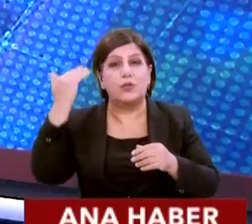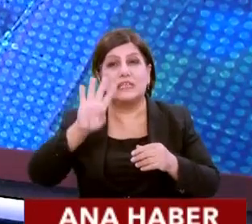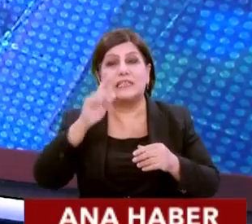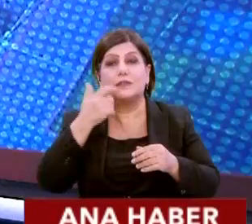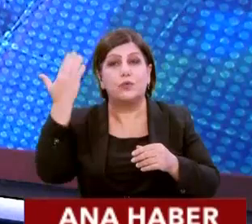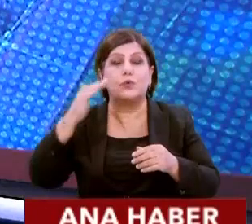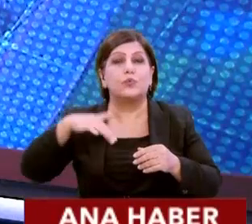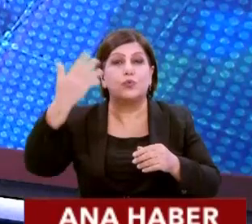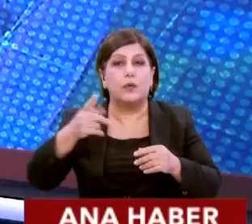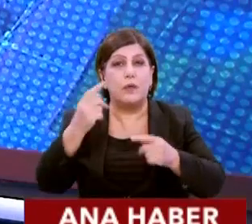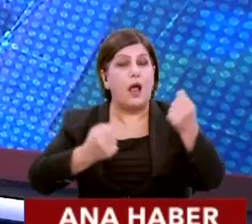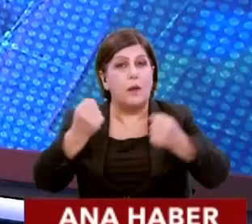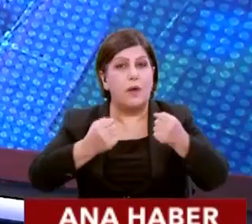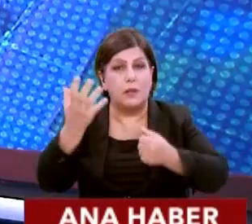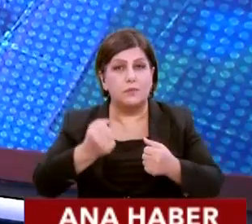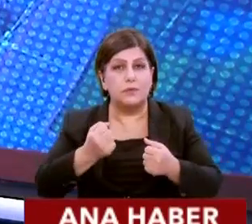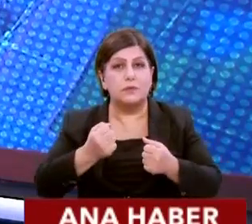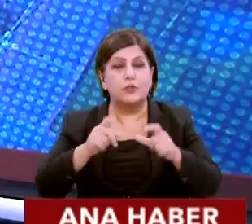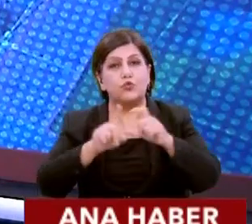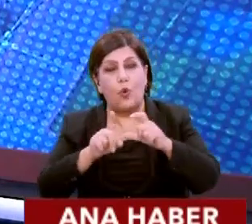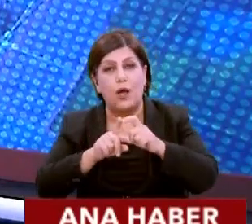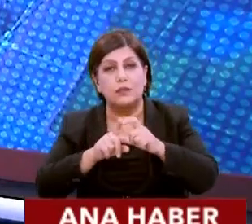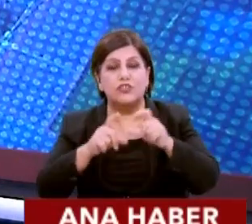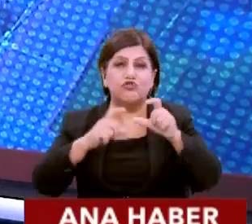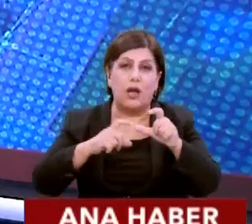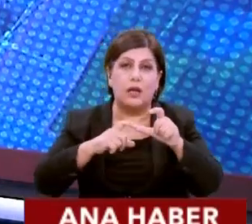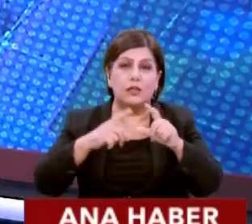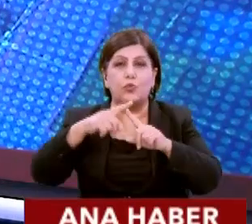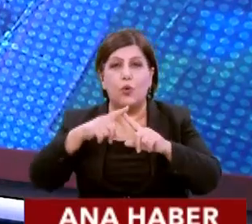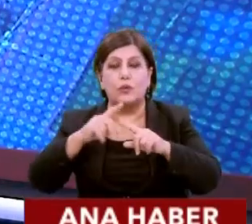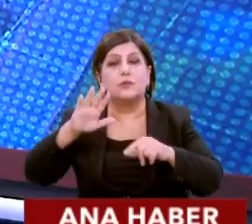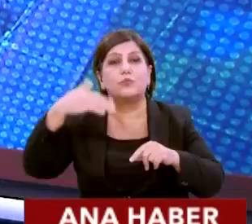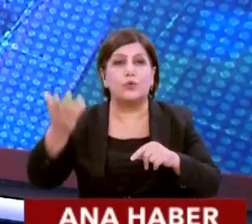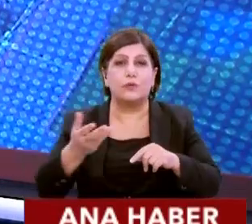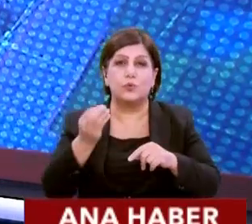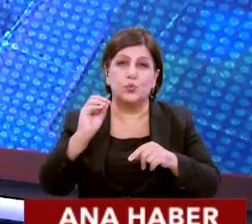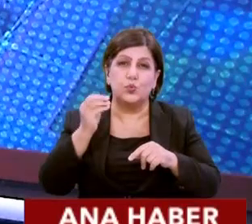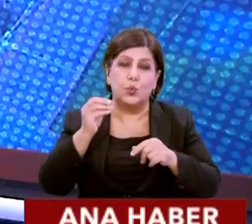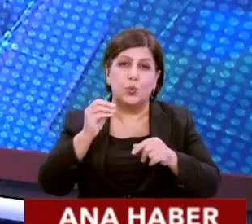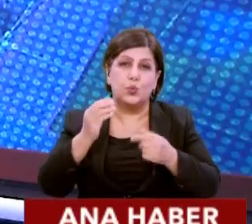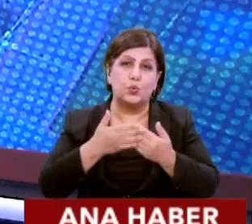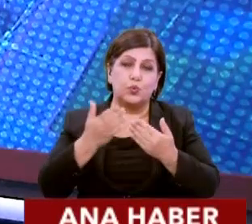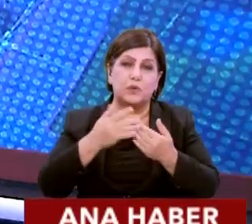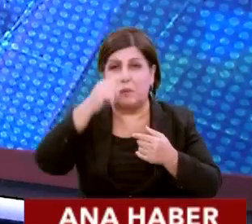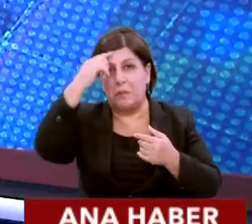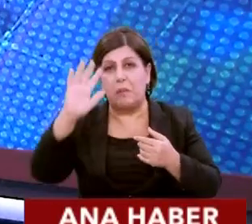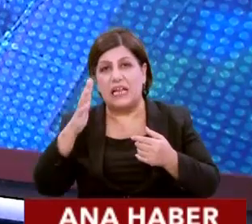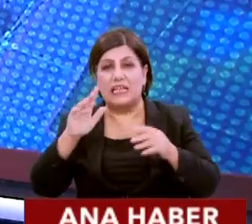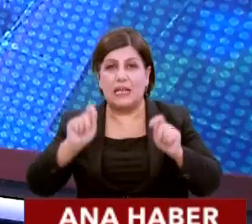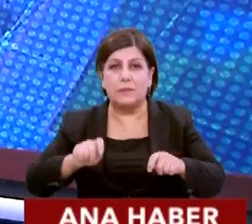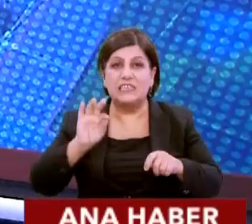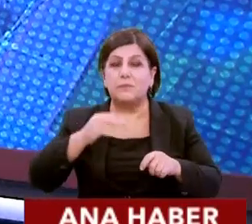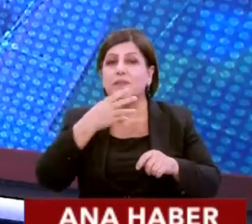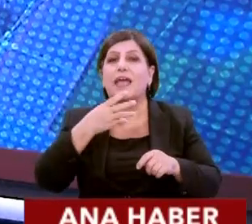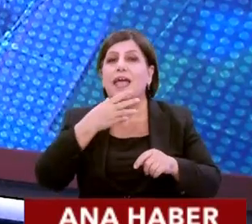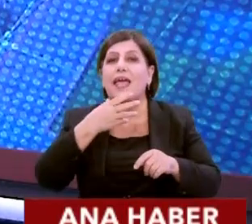önce sonra bir araba almış Doğan Şahin Toros sonra çocuğun düğününü belki yapar şimdi emekli